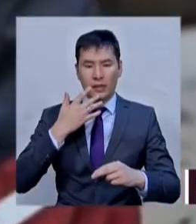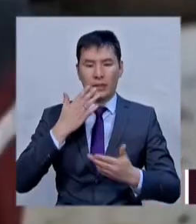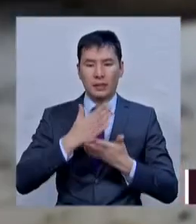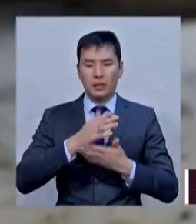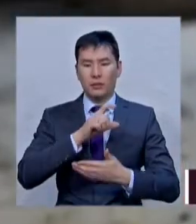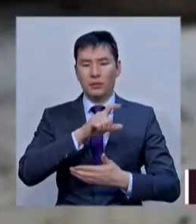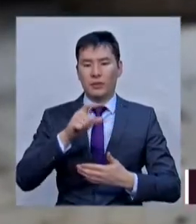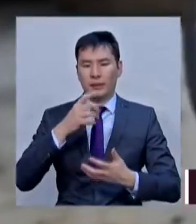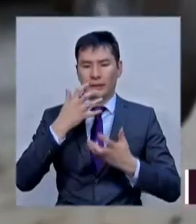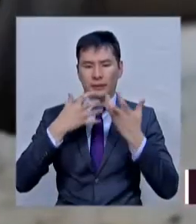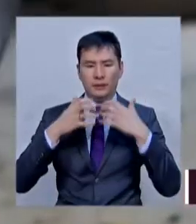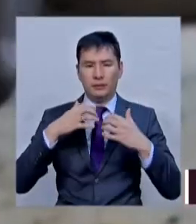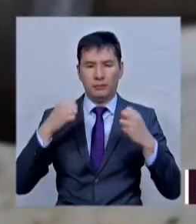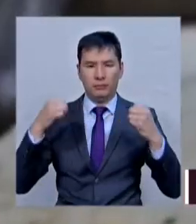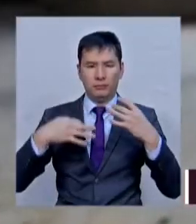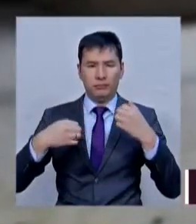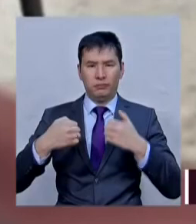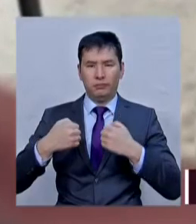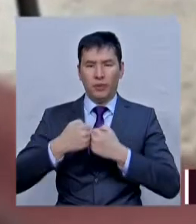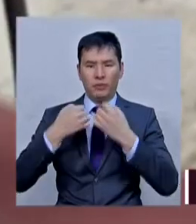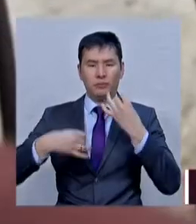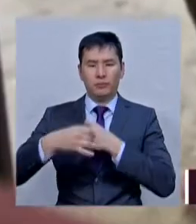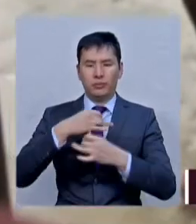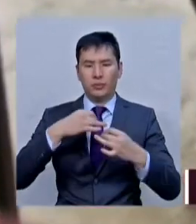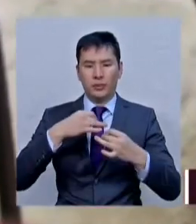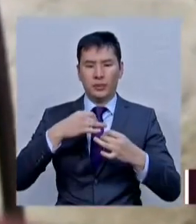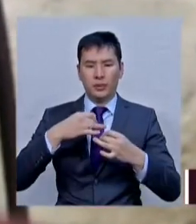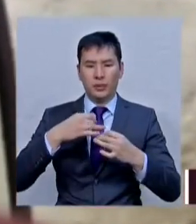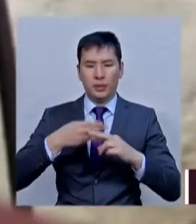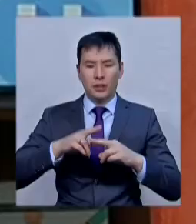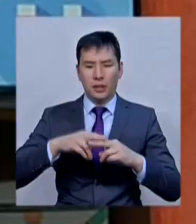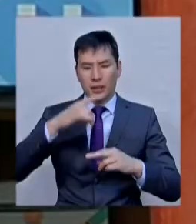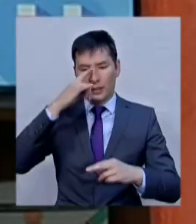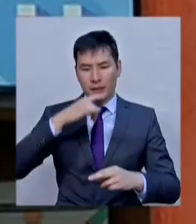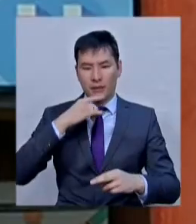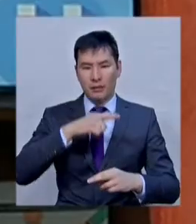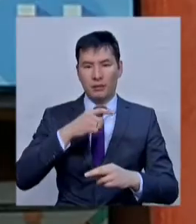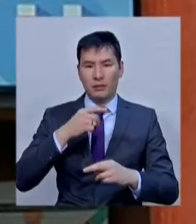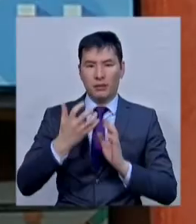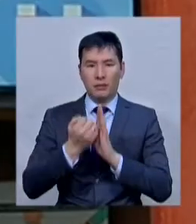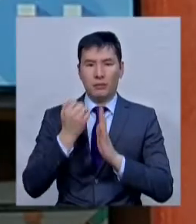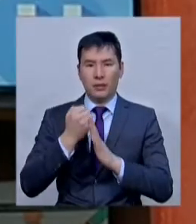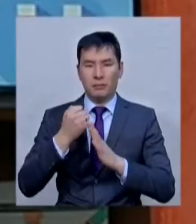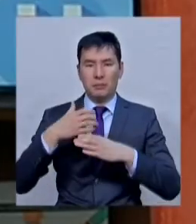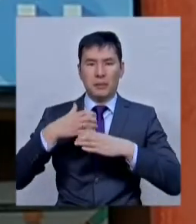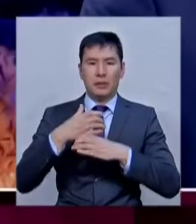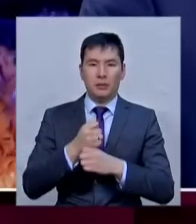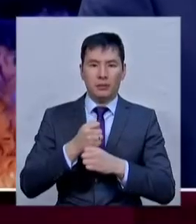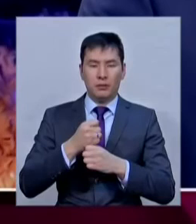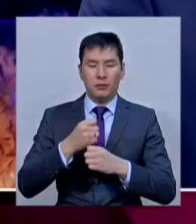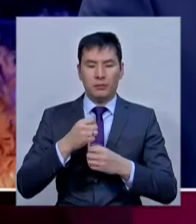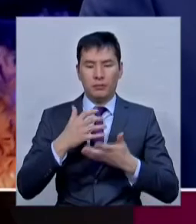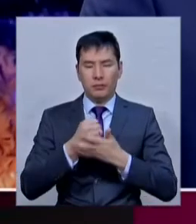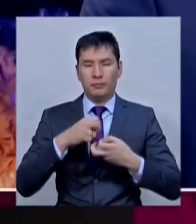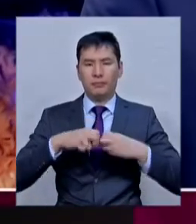қызығушылықтардың қақтығысы орын алуы мүмкін. Мұнай өндіру көлемін қысқарта беру ол Қазақстан ішінде оңайға соғып жатқан жоқ. Сондықтан да осы жағынан